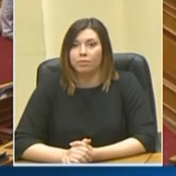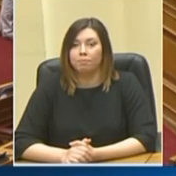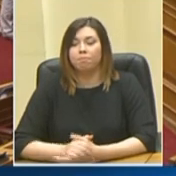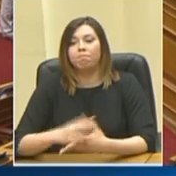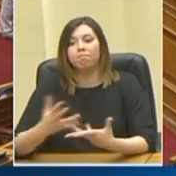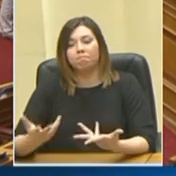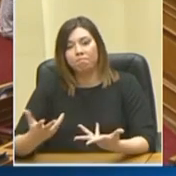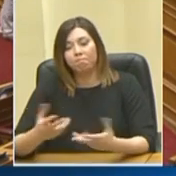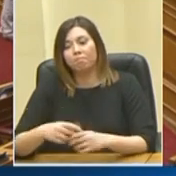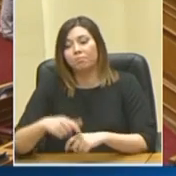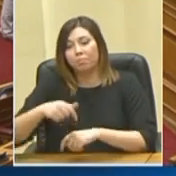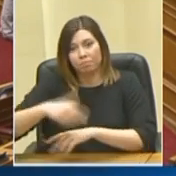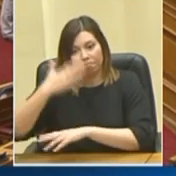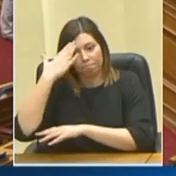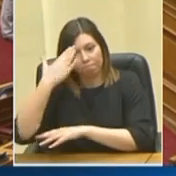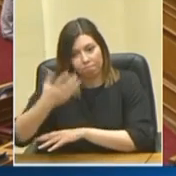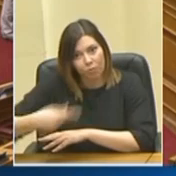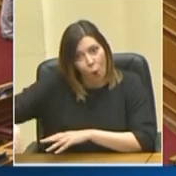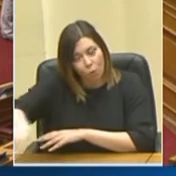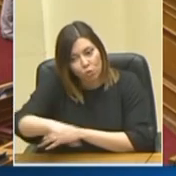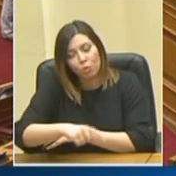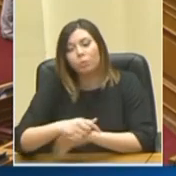να καλησπερίσω το σώμα,